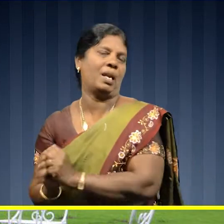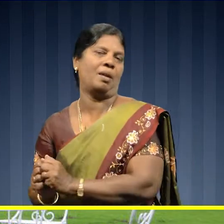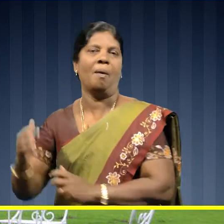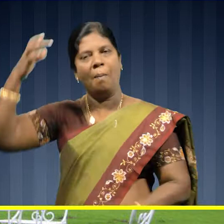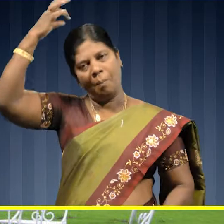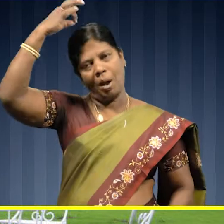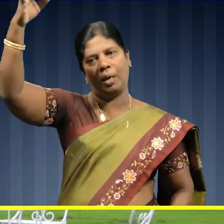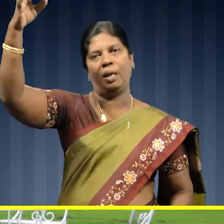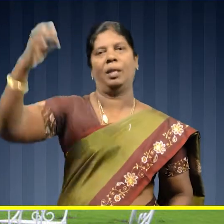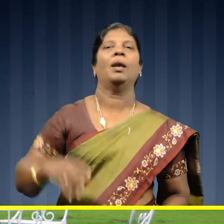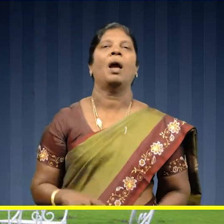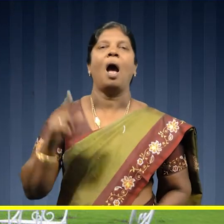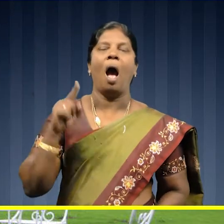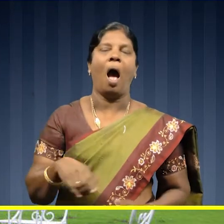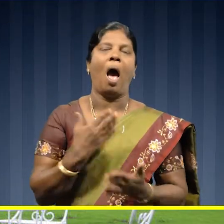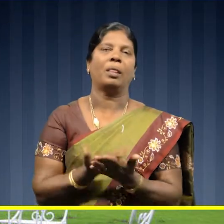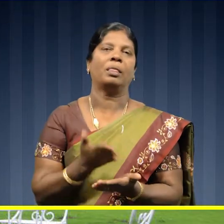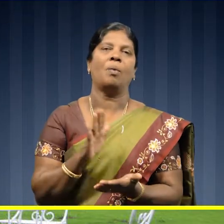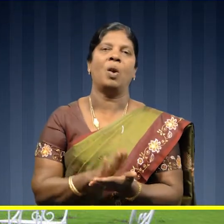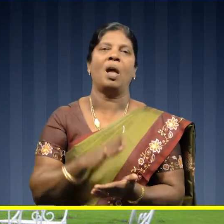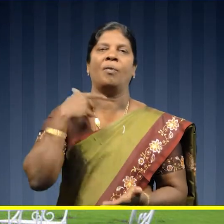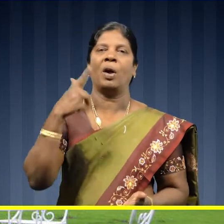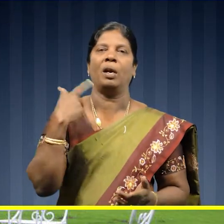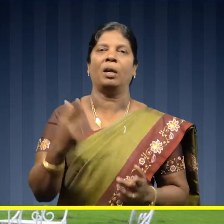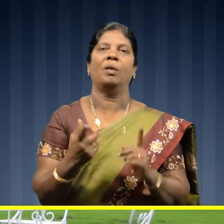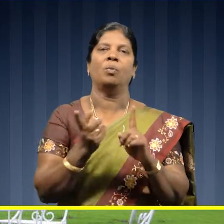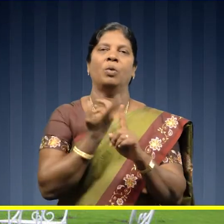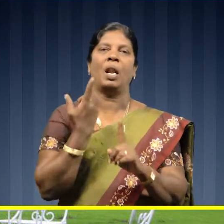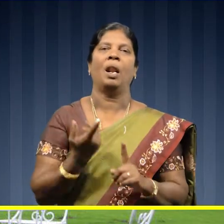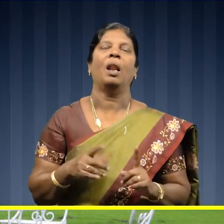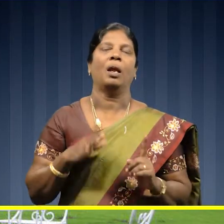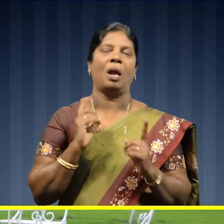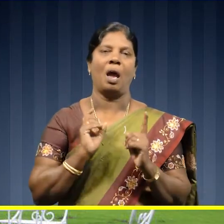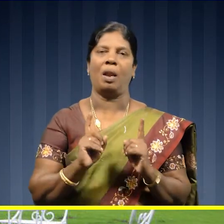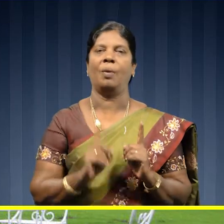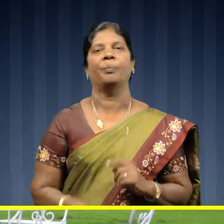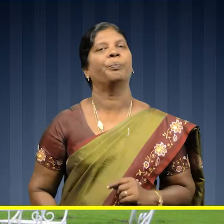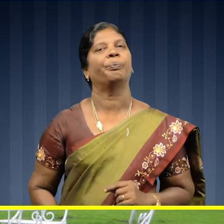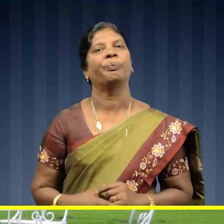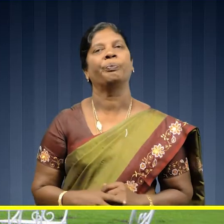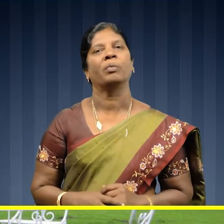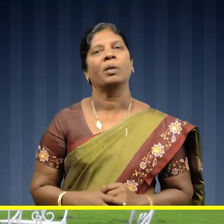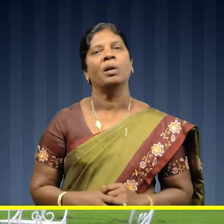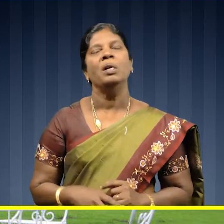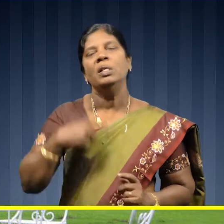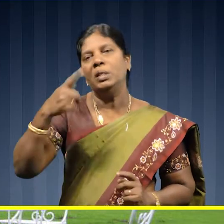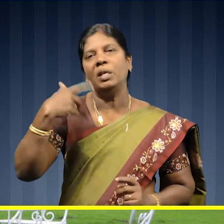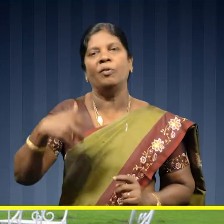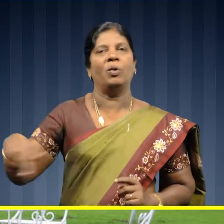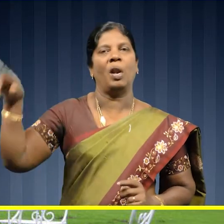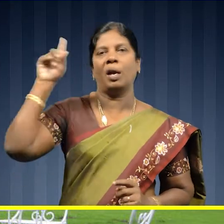செய்யக்கூடிய பாக்கியத்தை பெறுவதுதான் அர்த்தமுள்ள வாழ்க்கையின் முதல் அடிப்படை. அப்படி